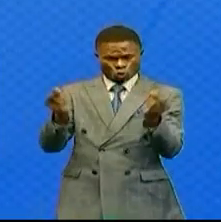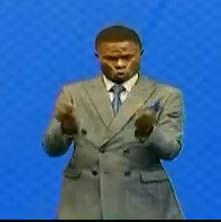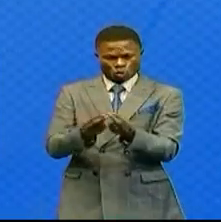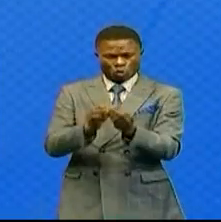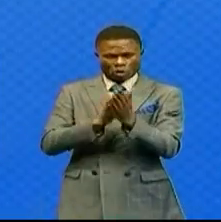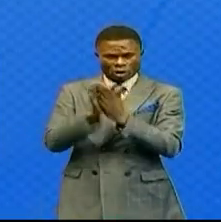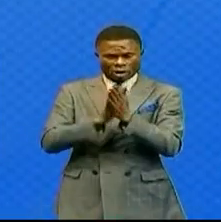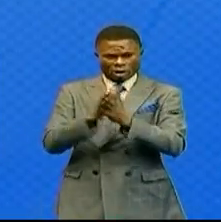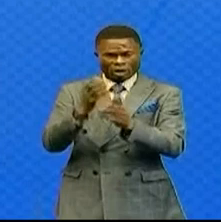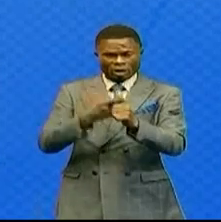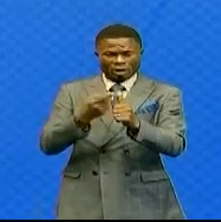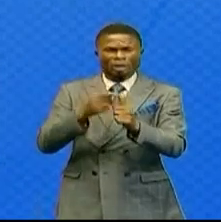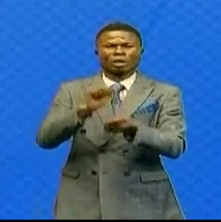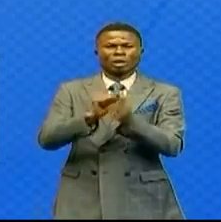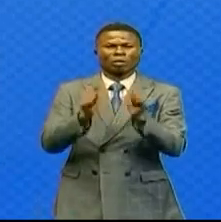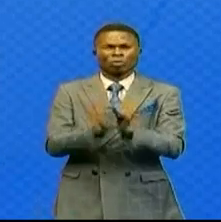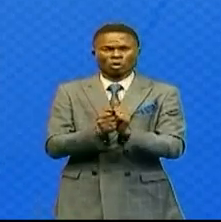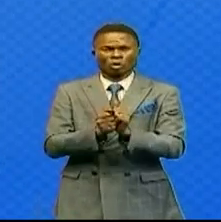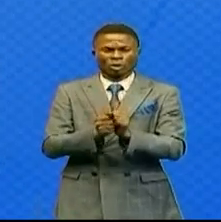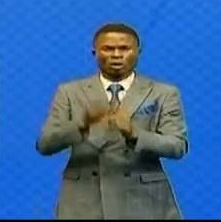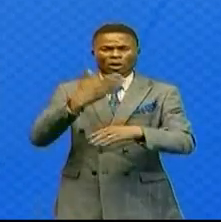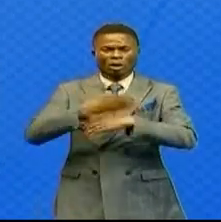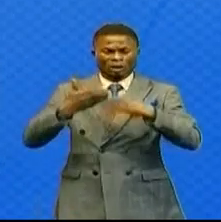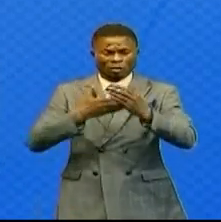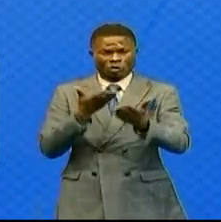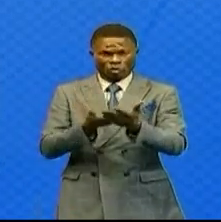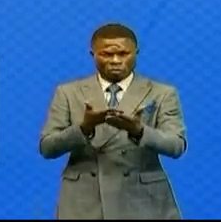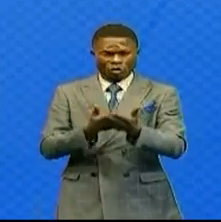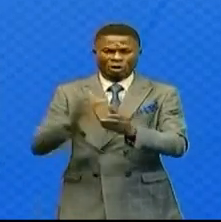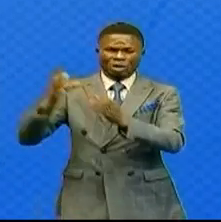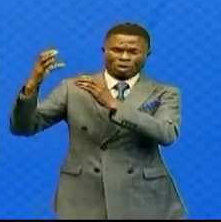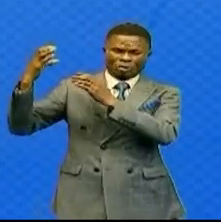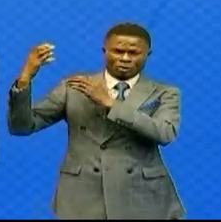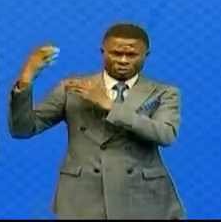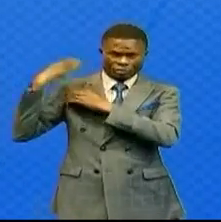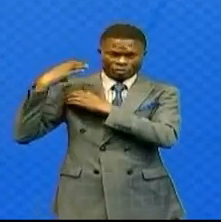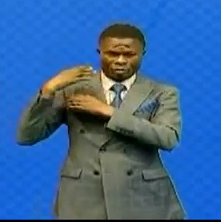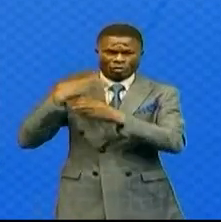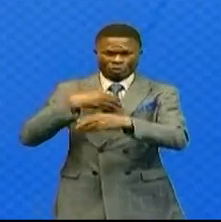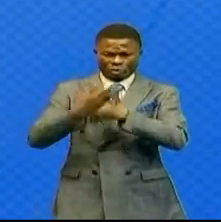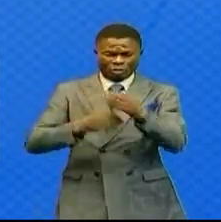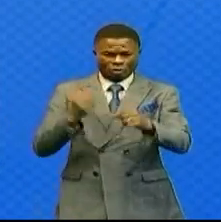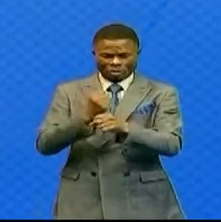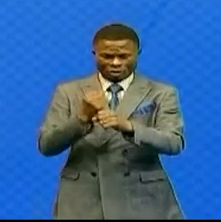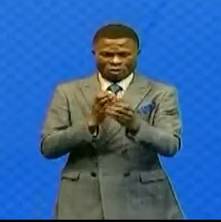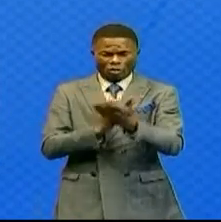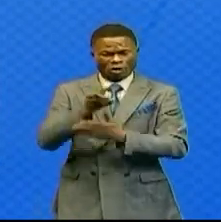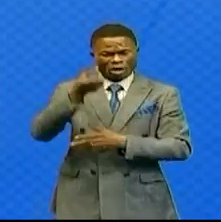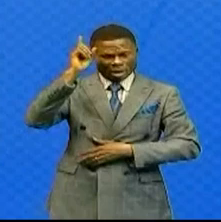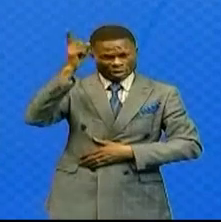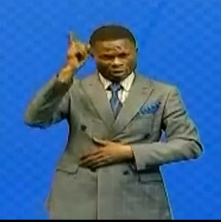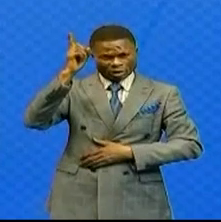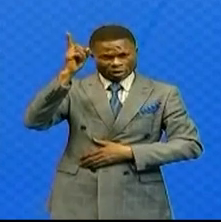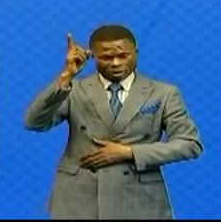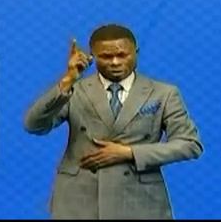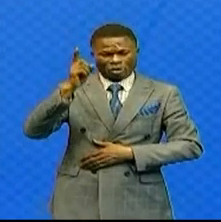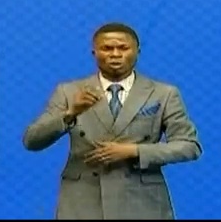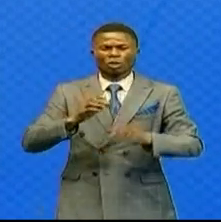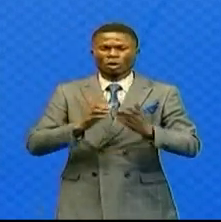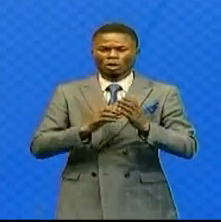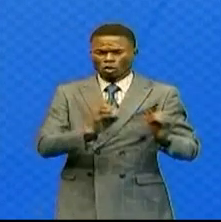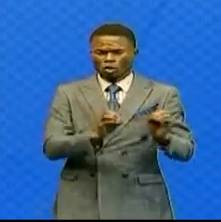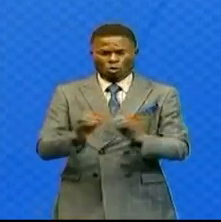pencher sur le problème qui plombe les structures étatiques en charge d'assurer cette fonction primordiale de maintenance de nos